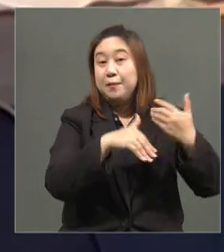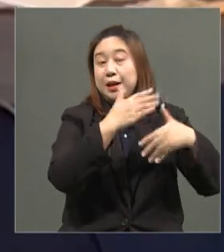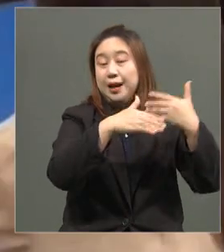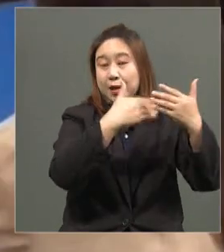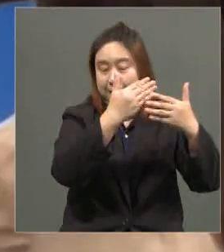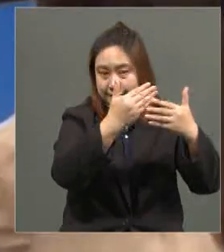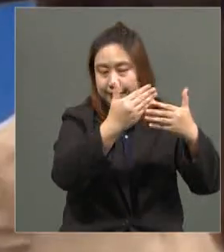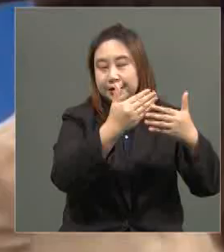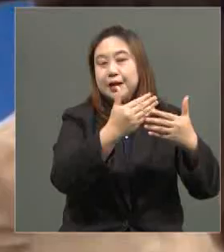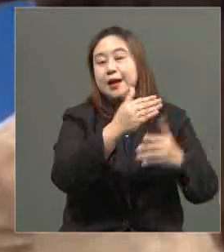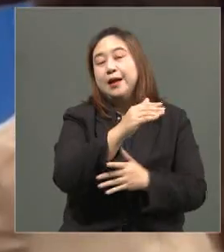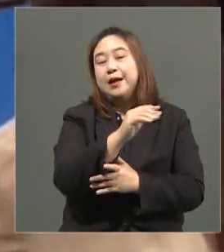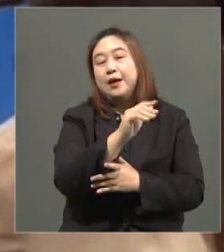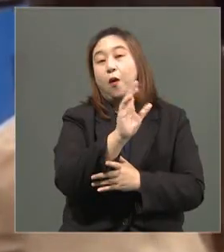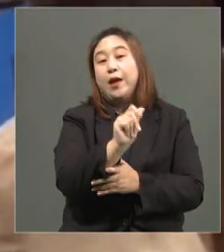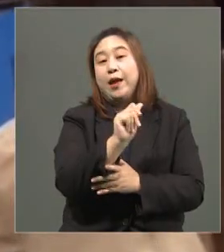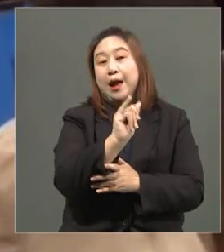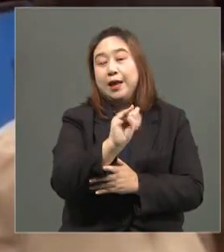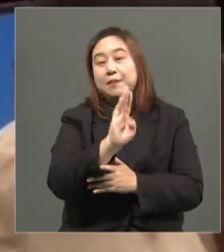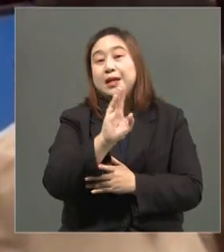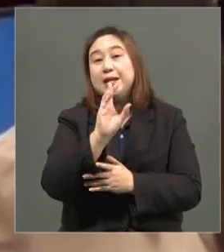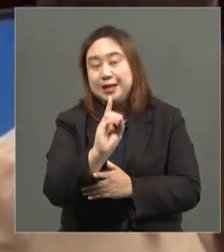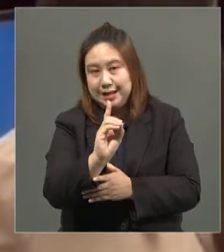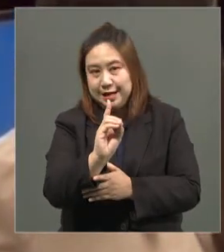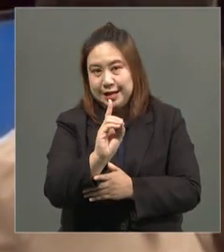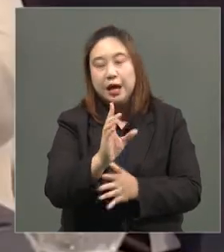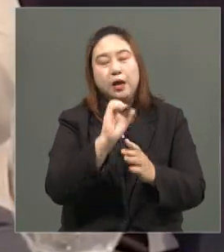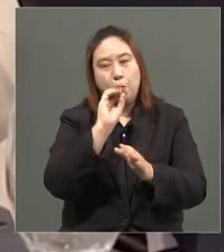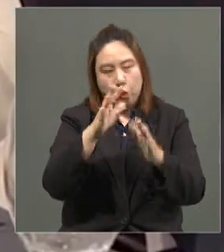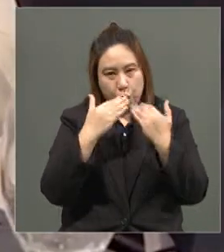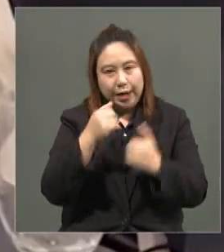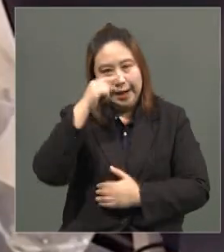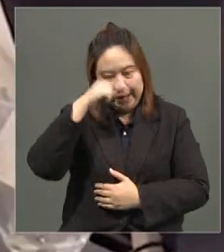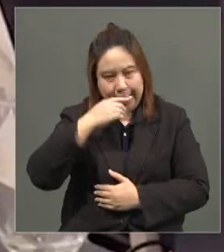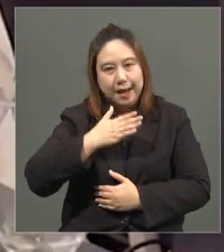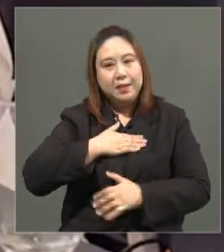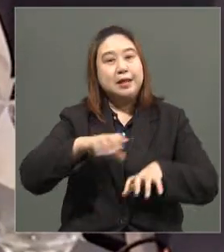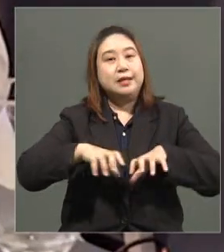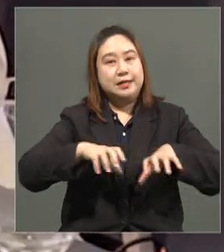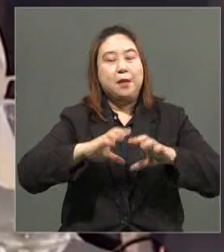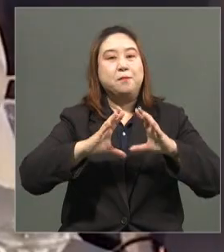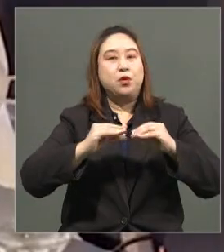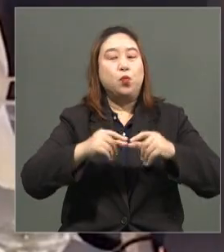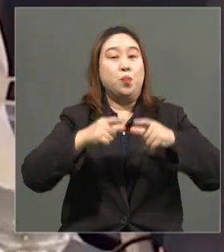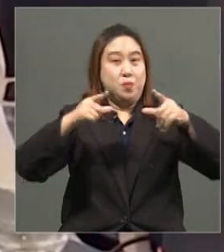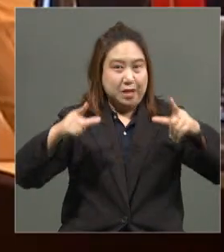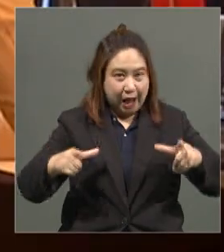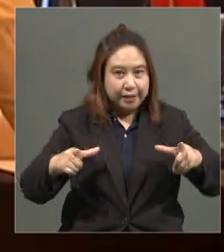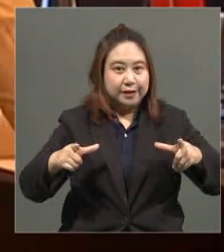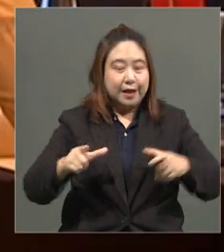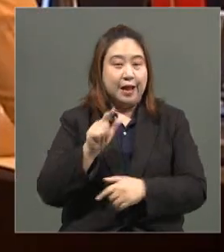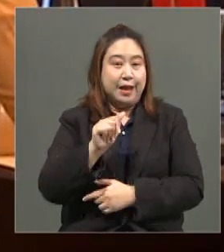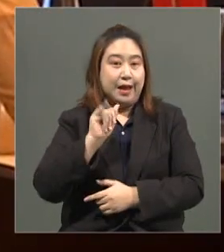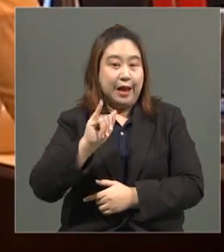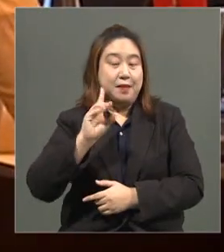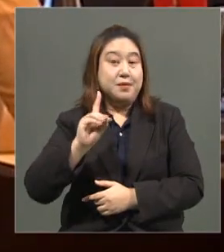เอเชียแปซิฟิกหรือว่า aib BDนะครับก็ได้ประกาศว่าไทยจะเป็นเจ้าภาพในการจัดการประชุมใหญ่สมัยสามัญ aib